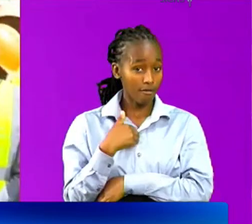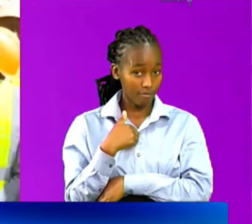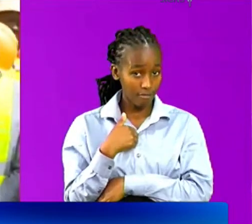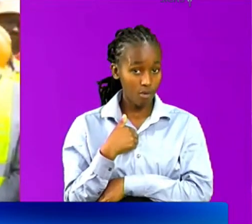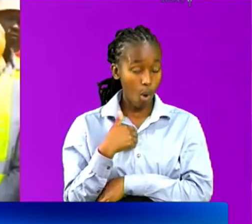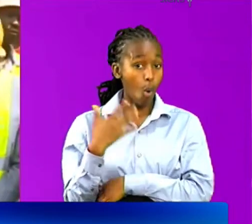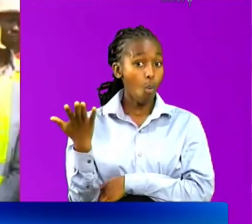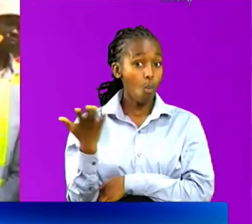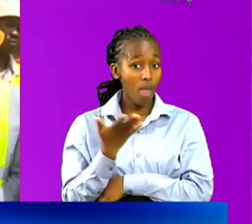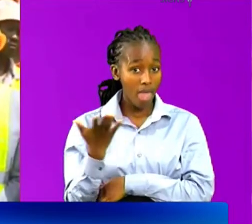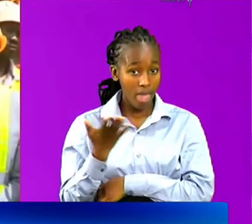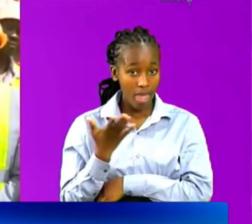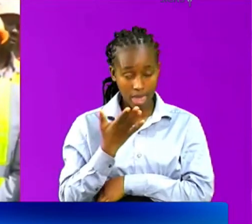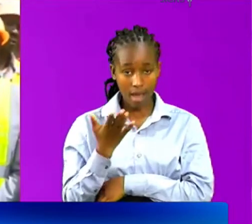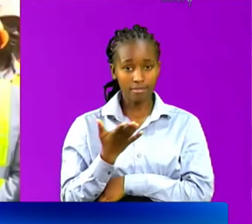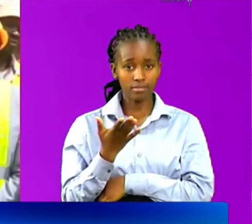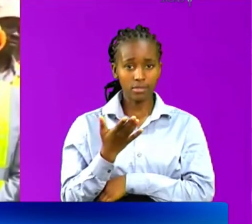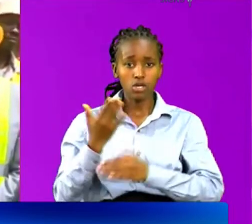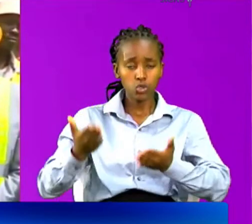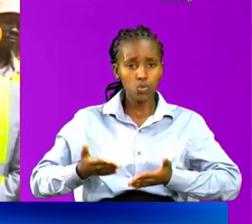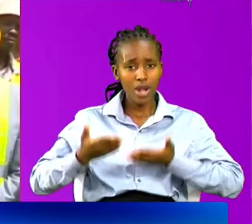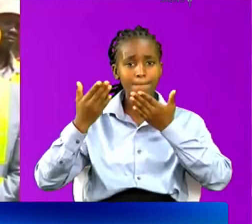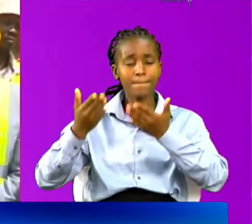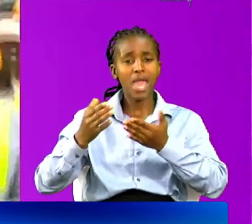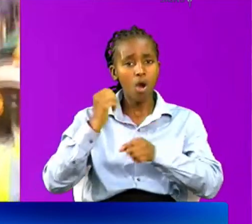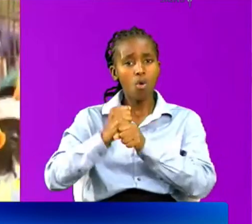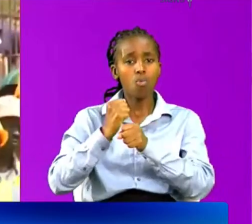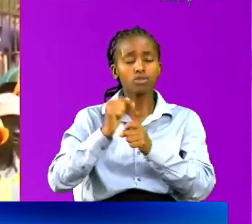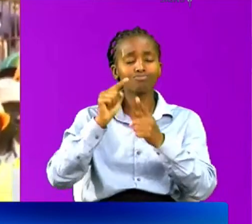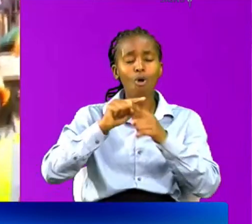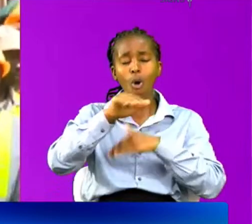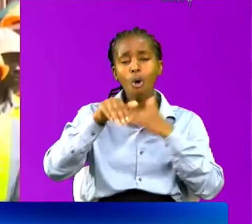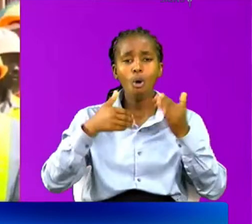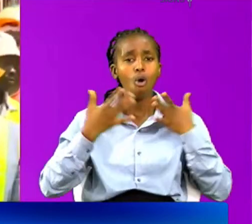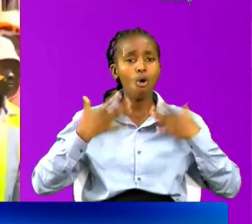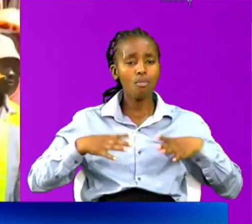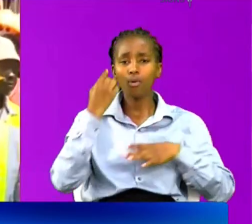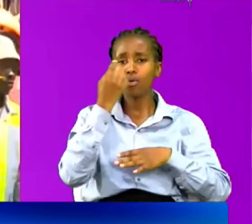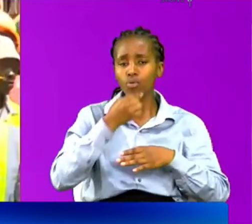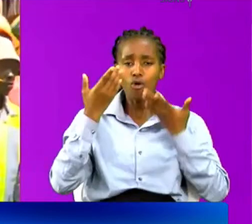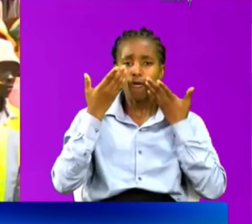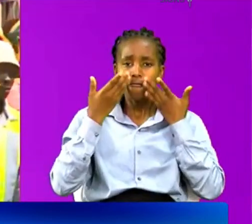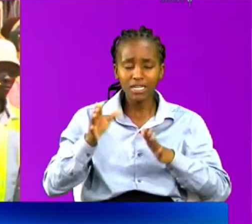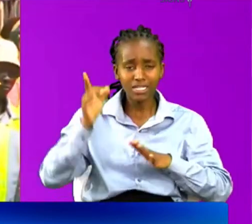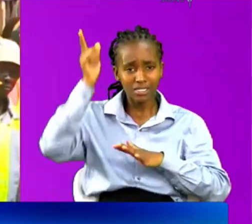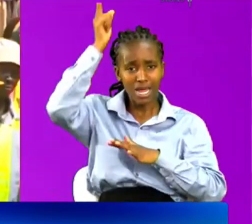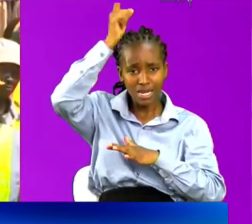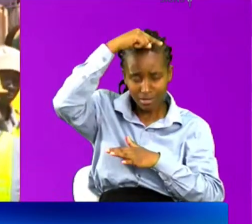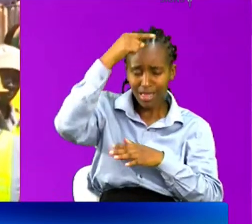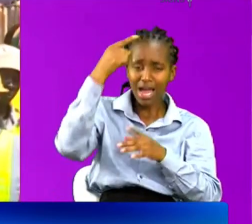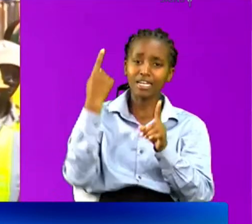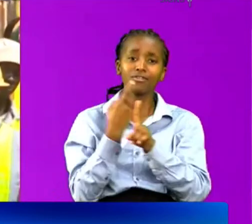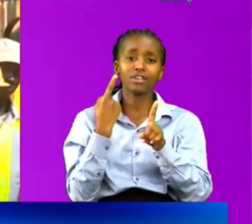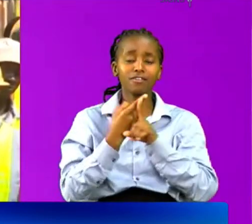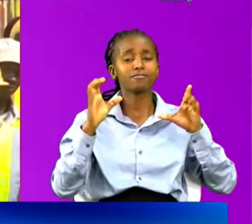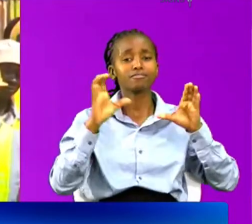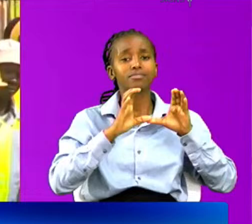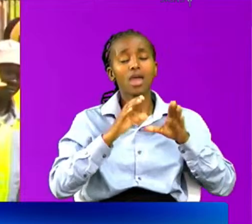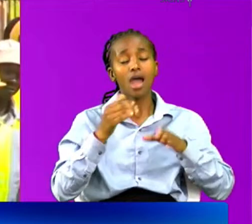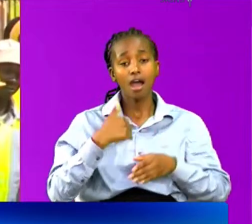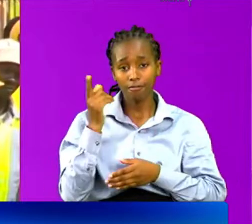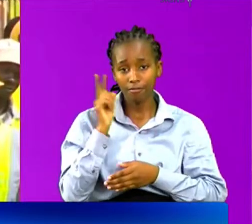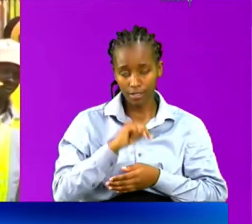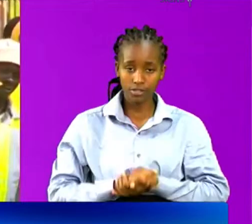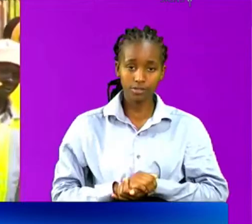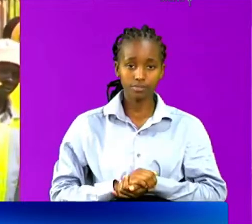wetu wamemaliza shule, wako na certificate, diploma na degree, hata na wao wanapata nafasi ya ajira. Sijui kama tunaelewana jameni.